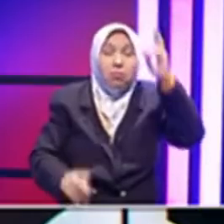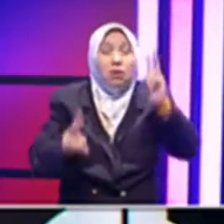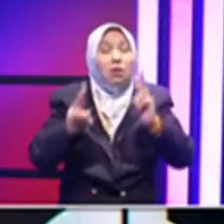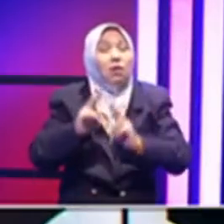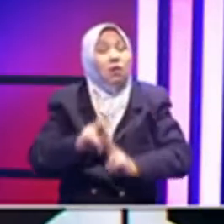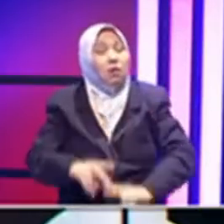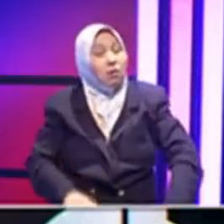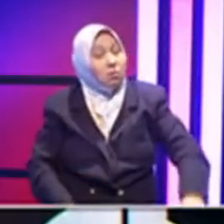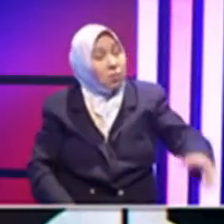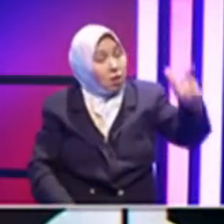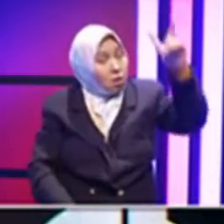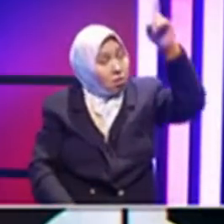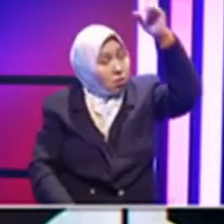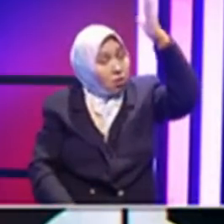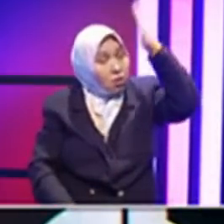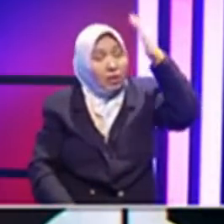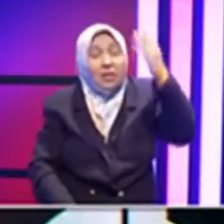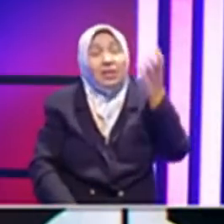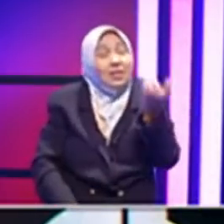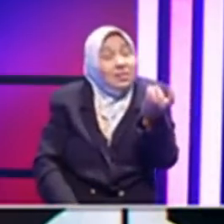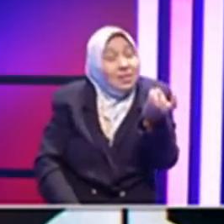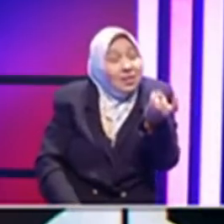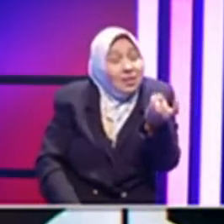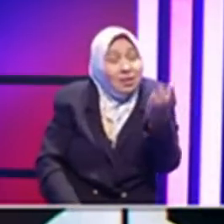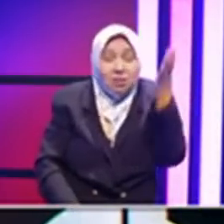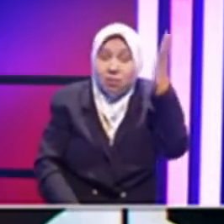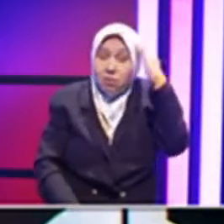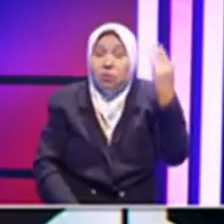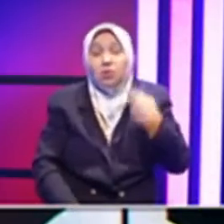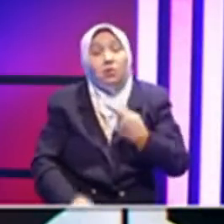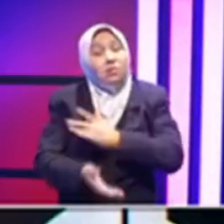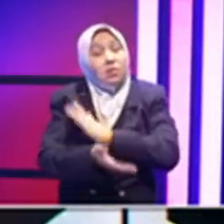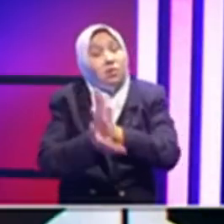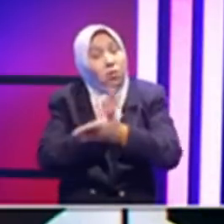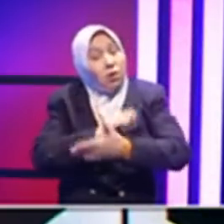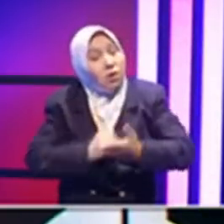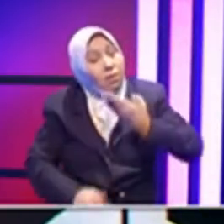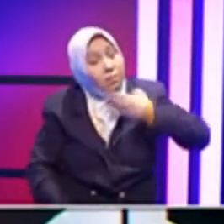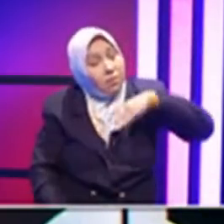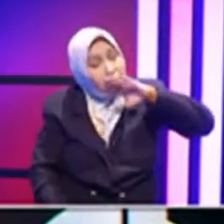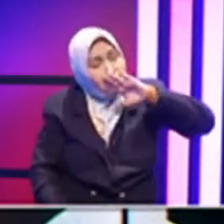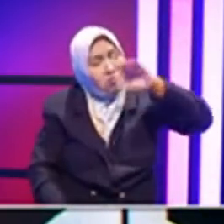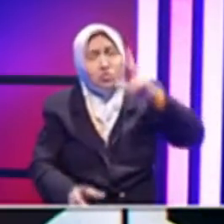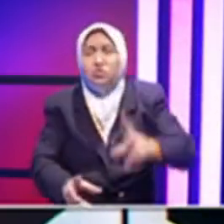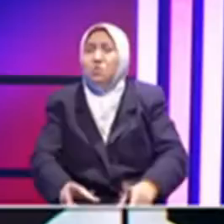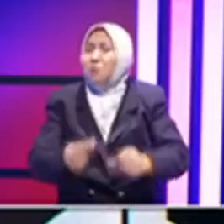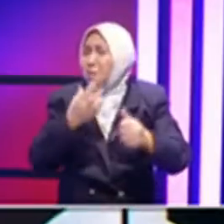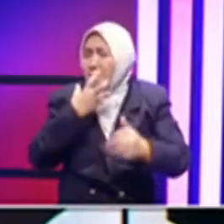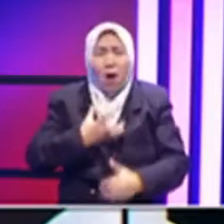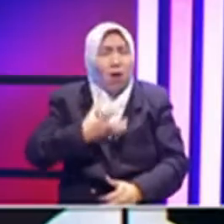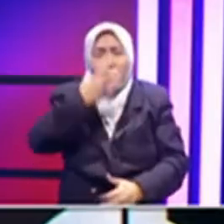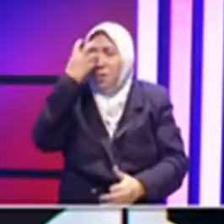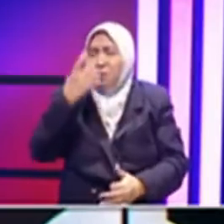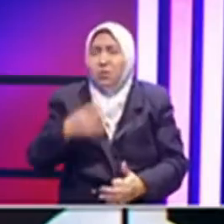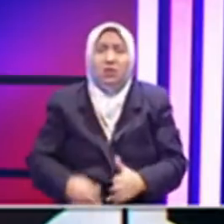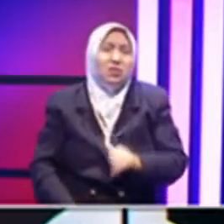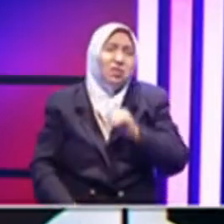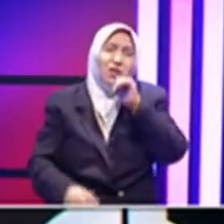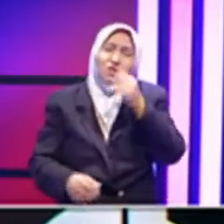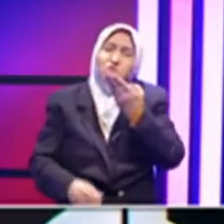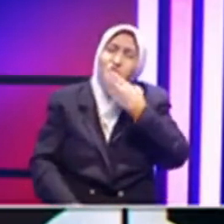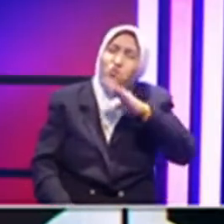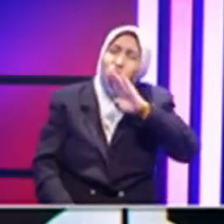Dengan tahunya sedikit kita, maka kita akan menjadi orang yang bersyukur, orang yang cepat marah-marah, orang yang tidak mensyukuri